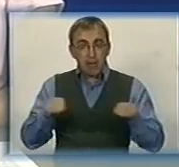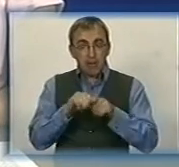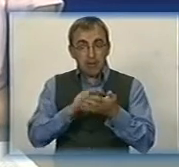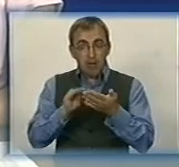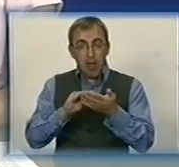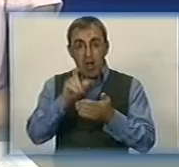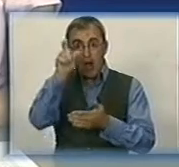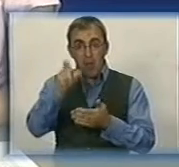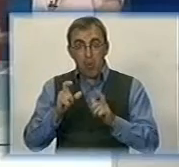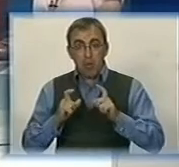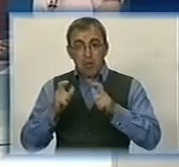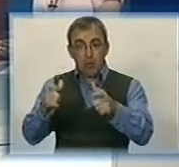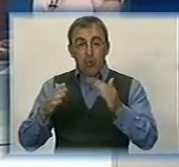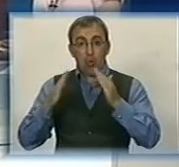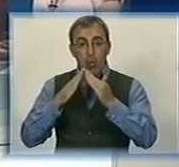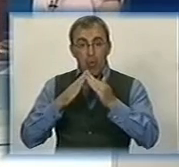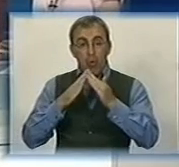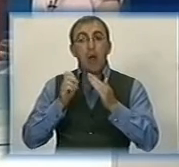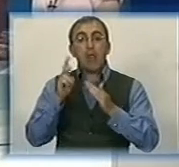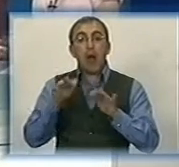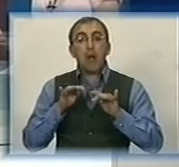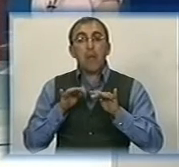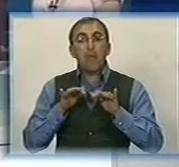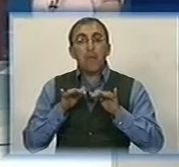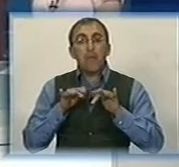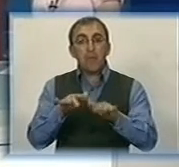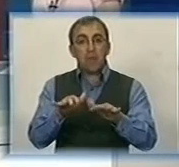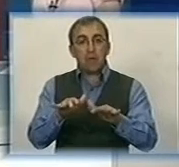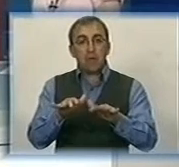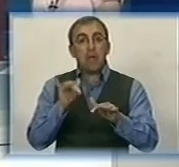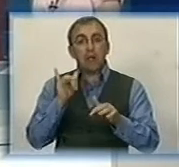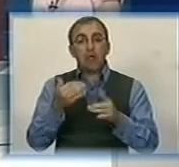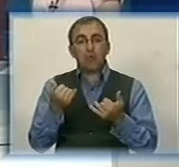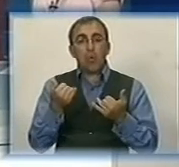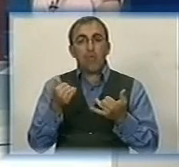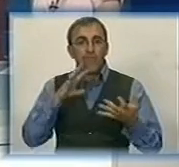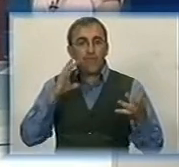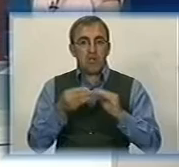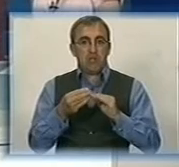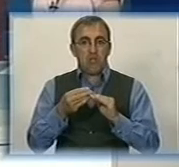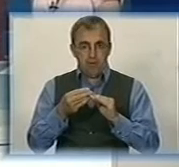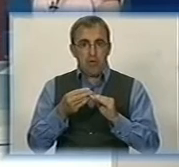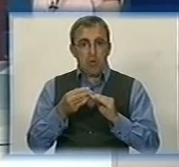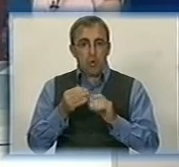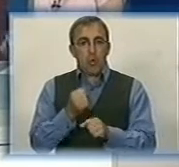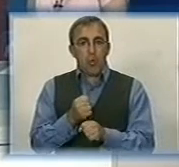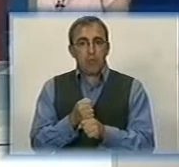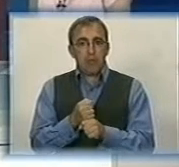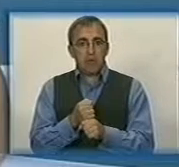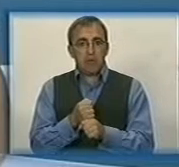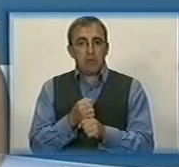абонентові додому. Як пішла справа і що можна сьогодні, які висновки робити? Ну, скажу так,